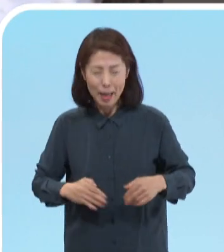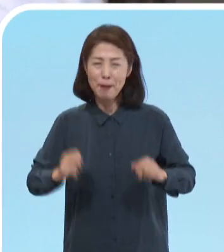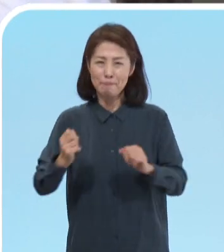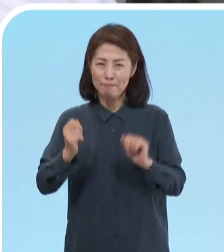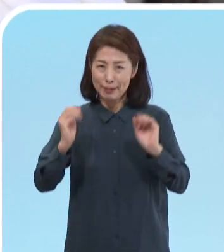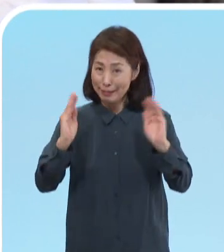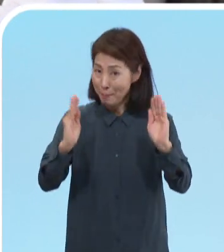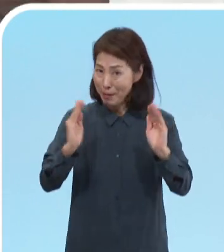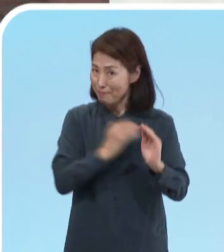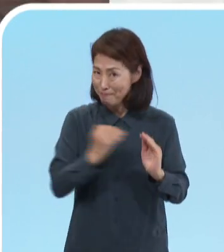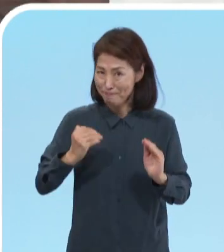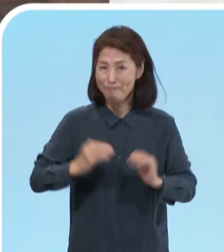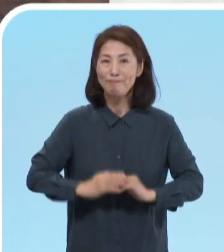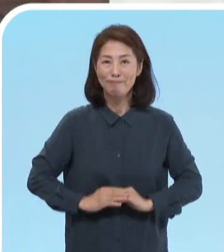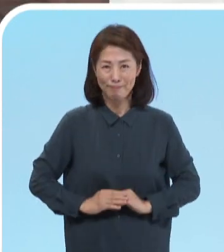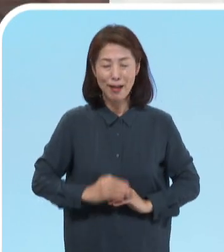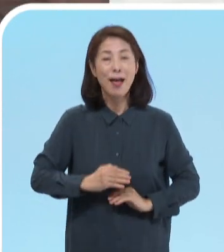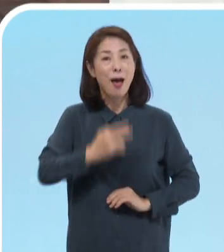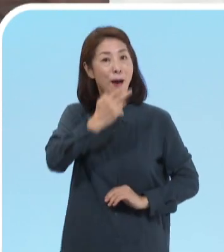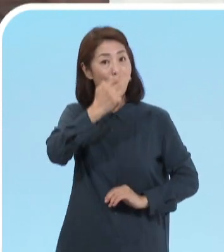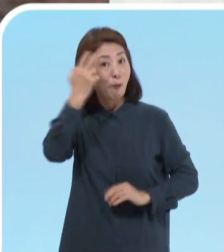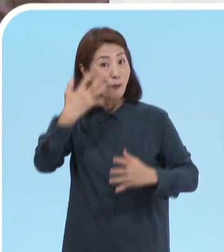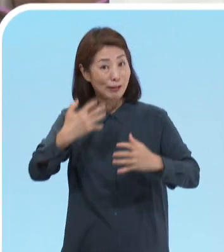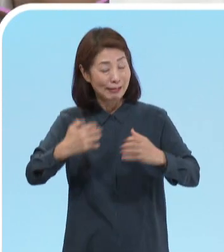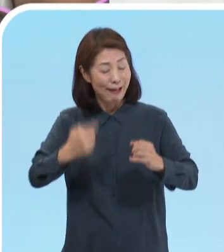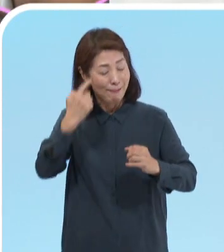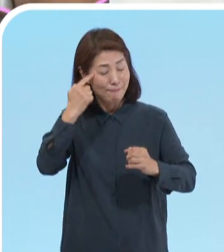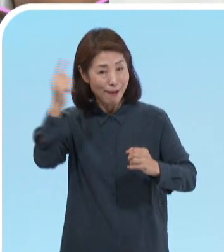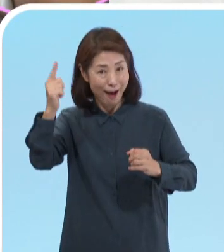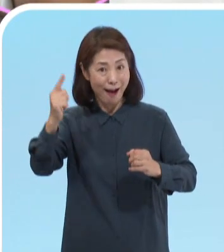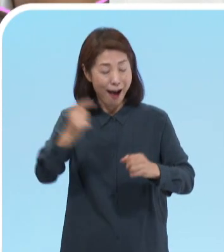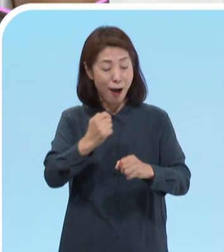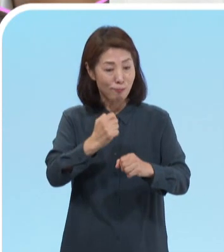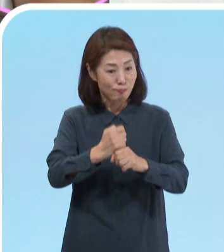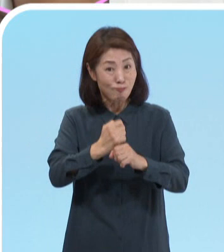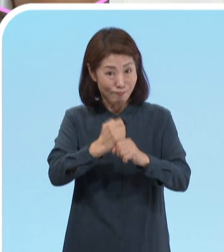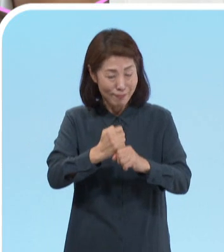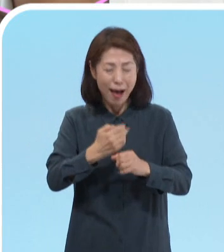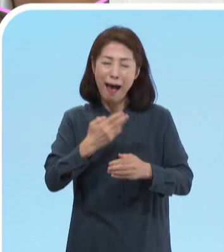乗り越えてね。若